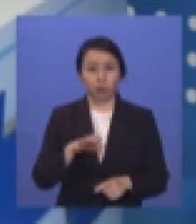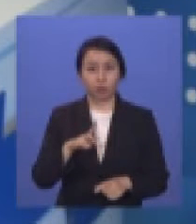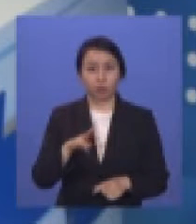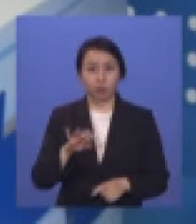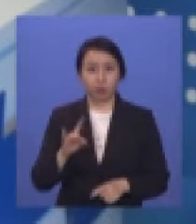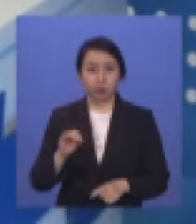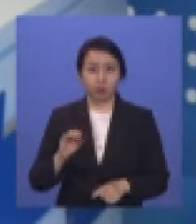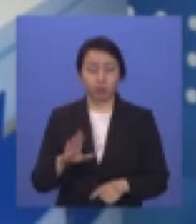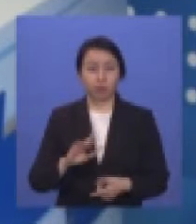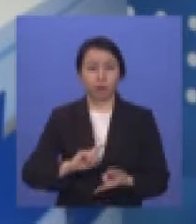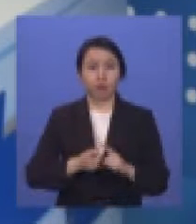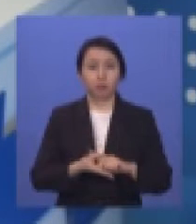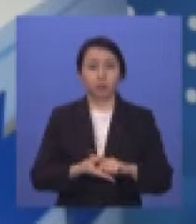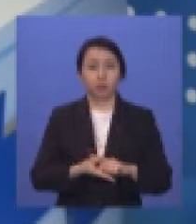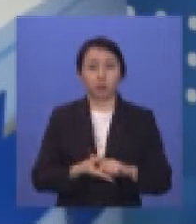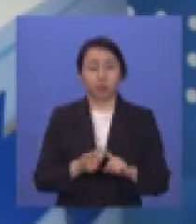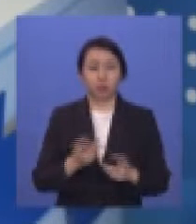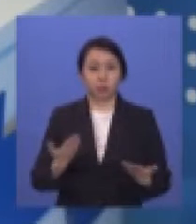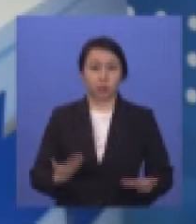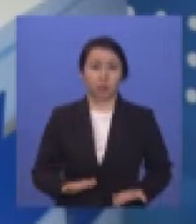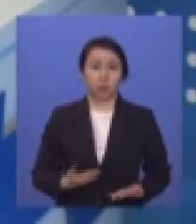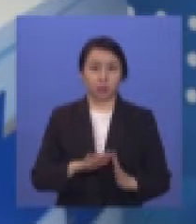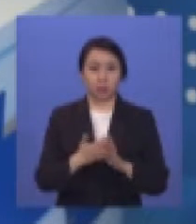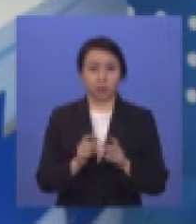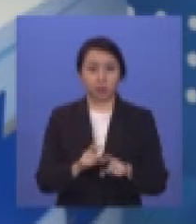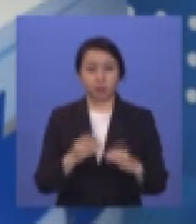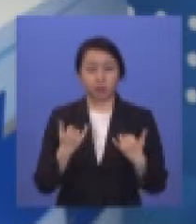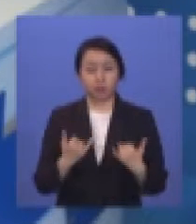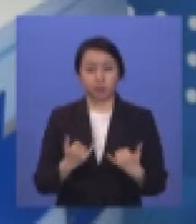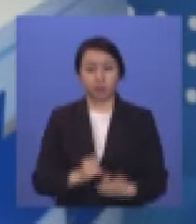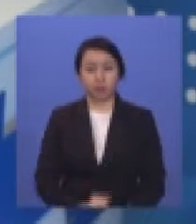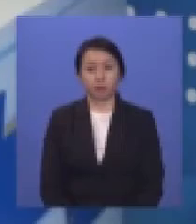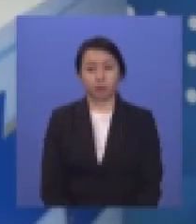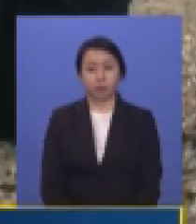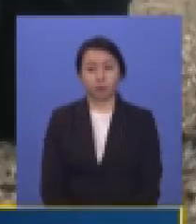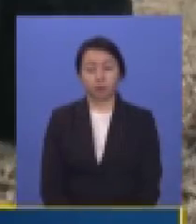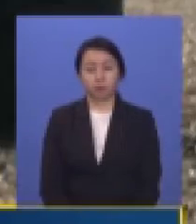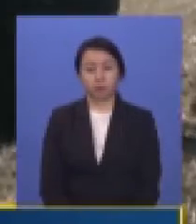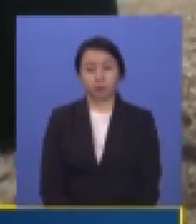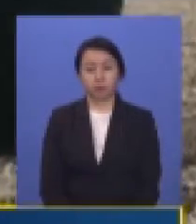руководитель Серик Мухамедиев. Как изменится жизнь мусреповцев, расскажет Илья Кудряков.